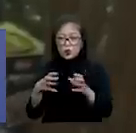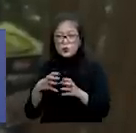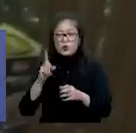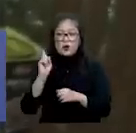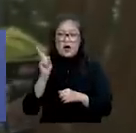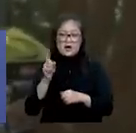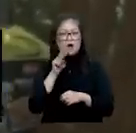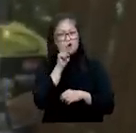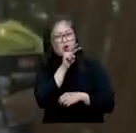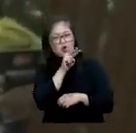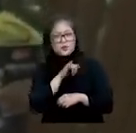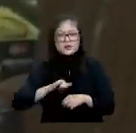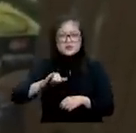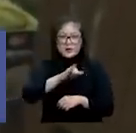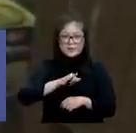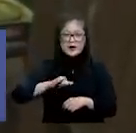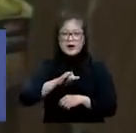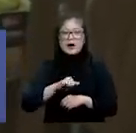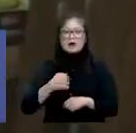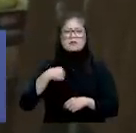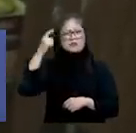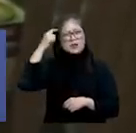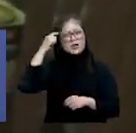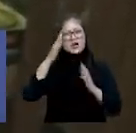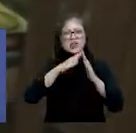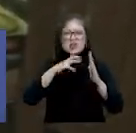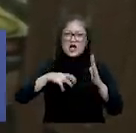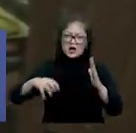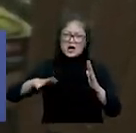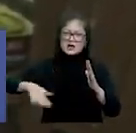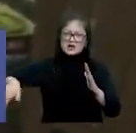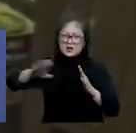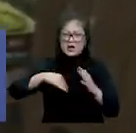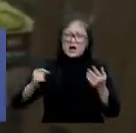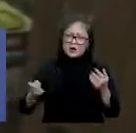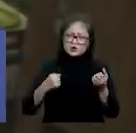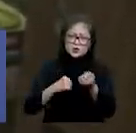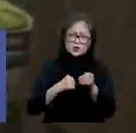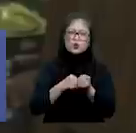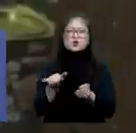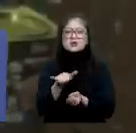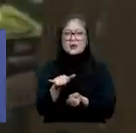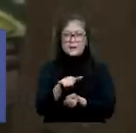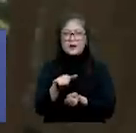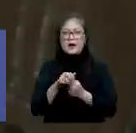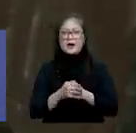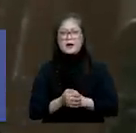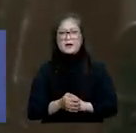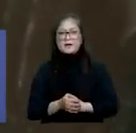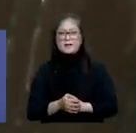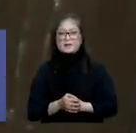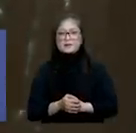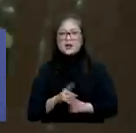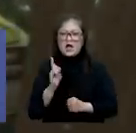tetangga sekitar saya rasa juga mendukung ya mas banyak yang support kalau lewat pagi itu ada Mbak